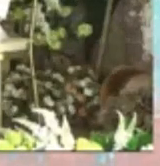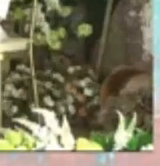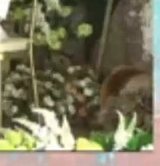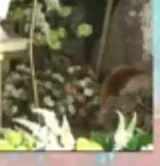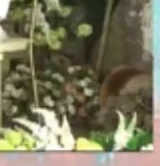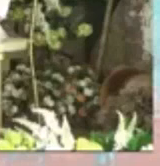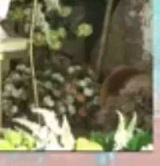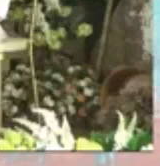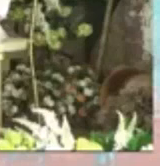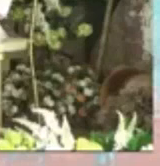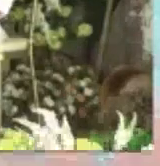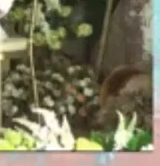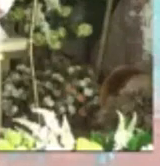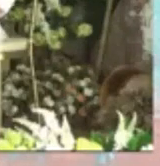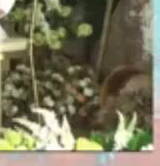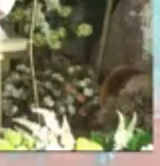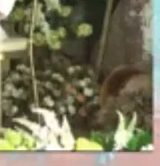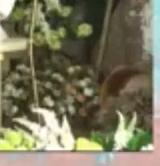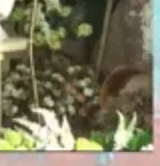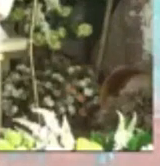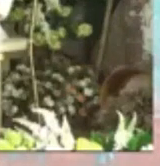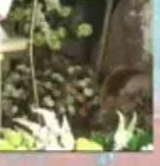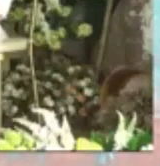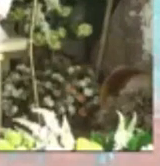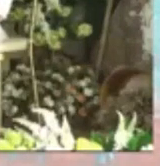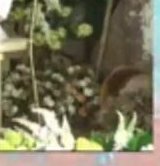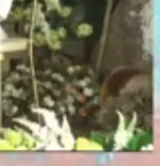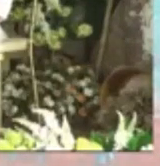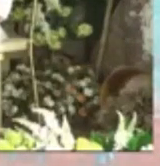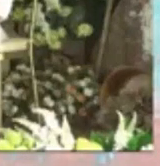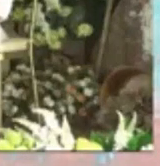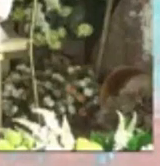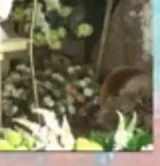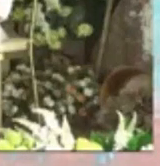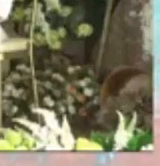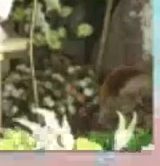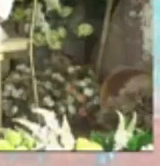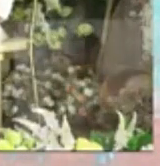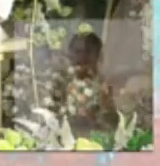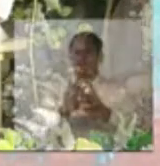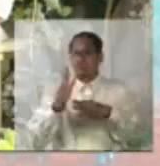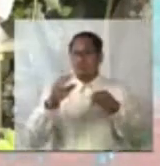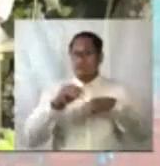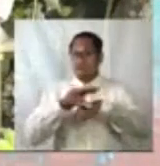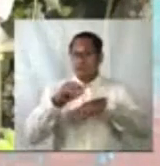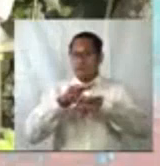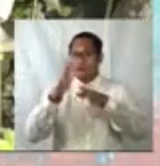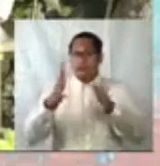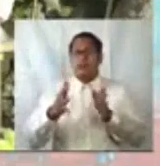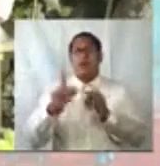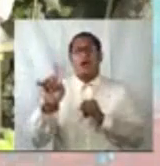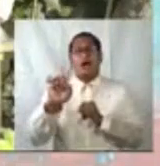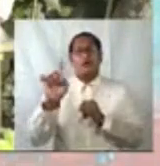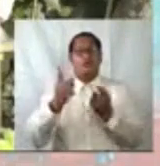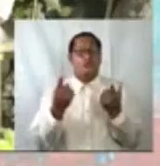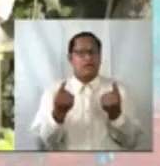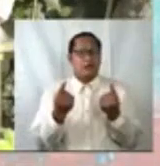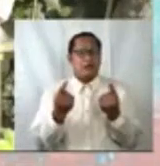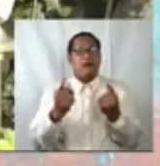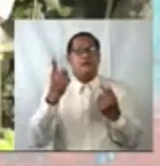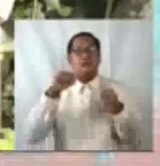ni Apolinario Mabini at ng kanyang mga advisors, kung ano yung dapat gawin para